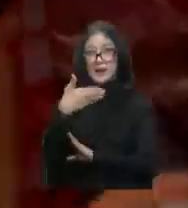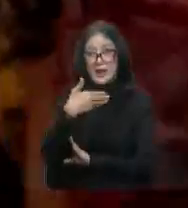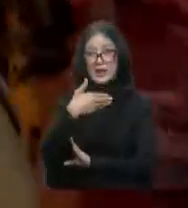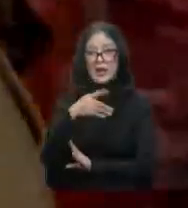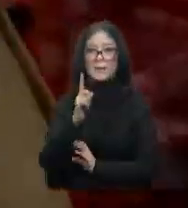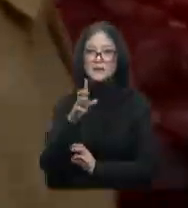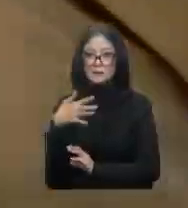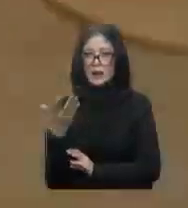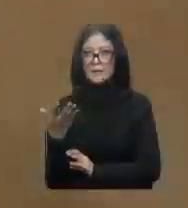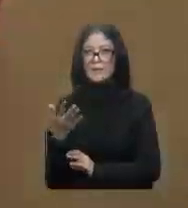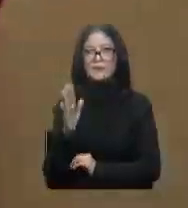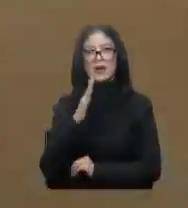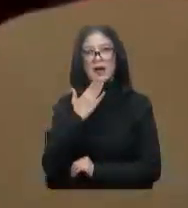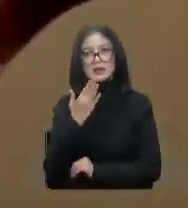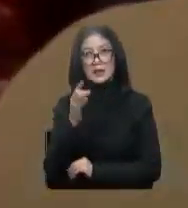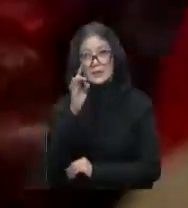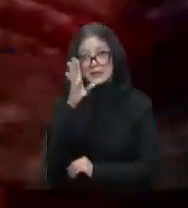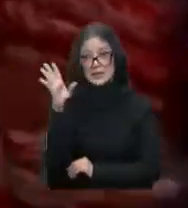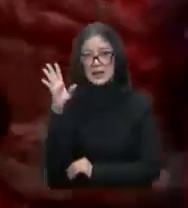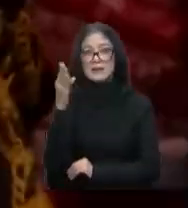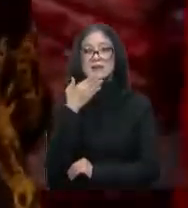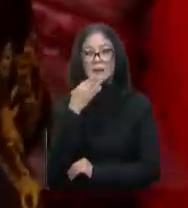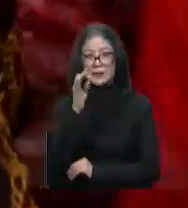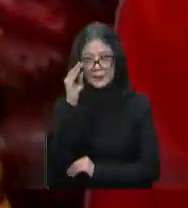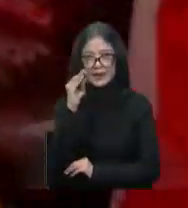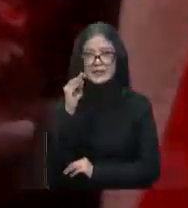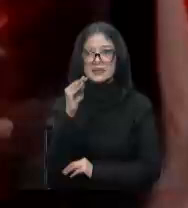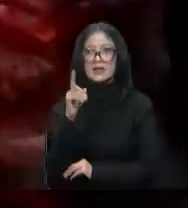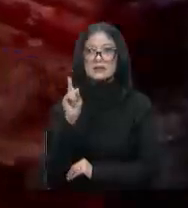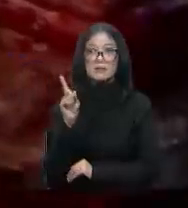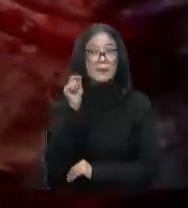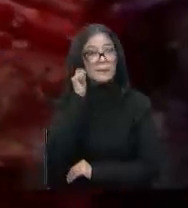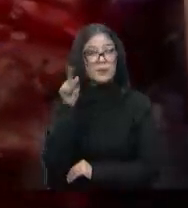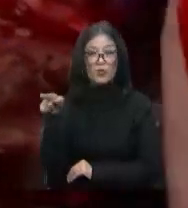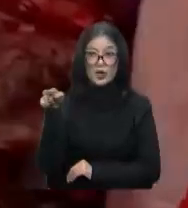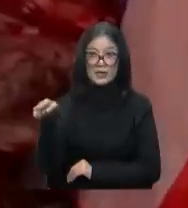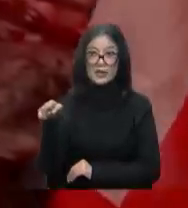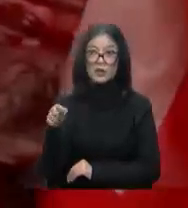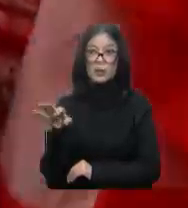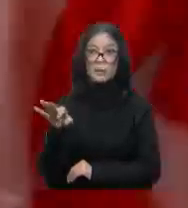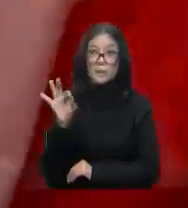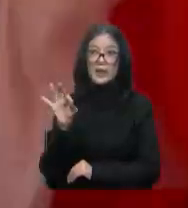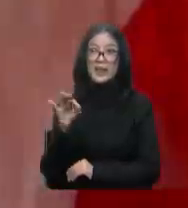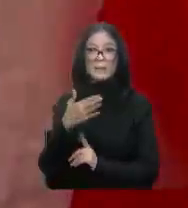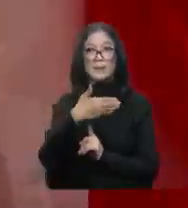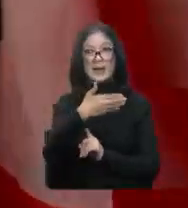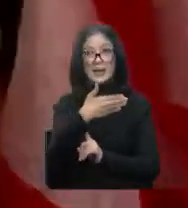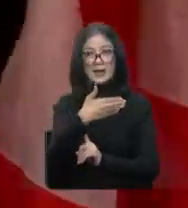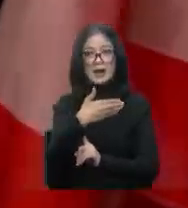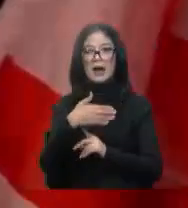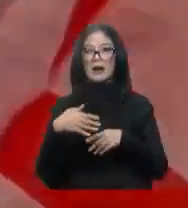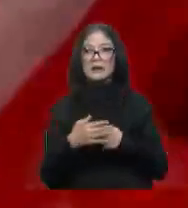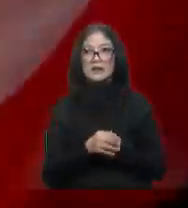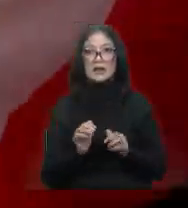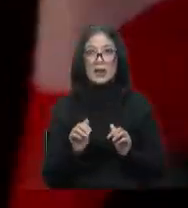Ibu, selamat pagi Ibu. Ibu, aku mau nanya Ibu, kenapa Ibu memilih borongan belanja bendera merah putih ini di sini? Di sini